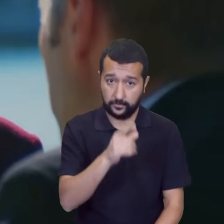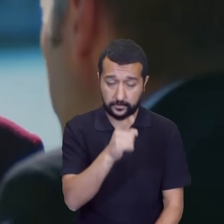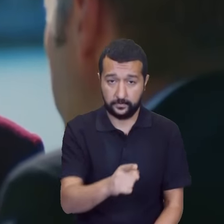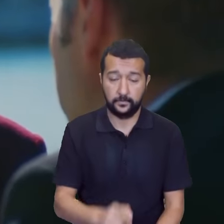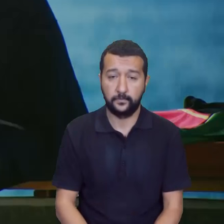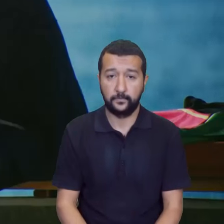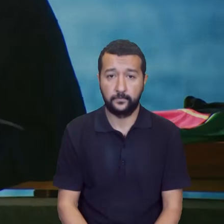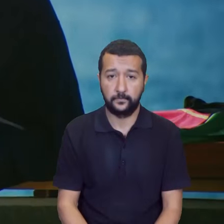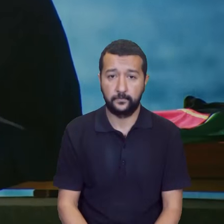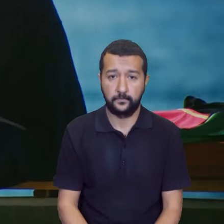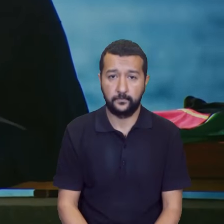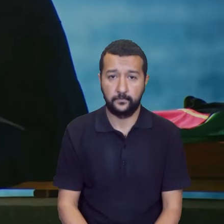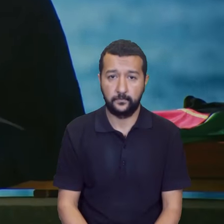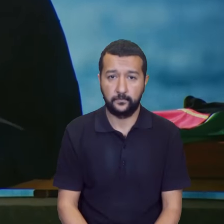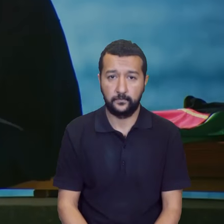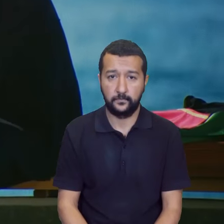değil